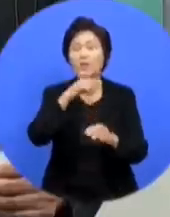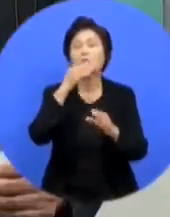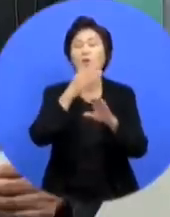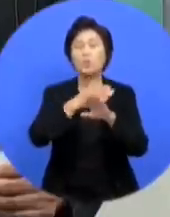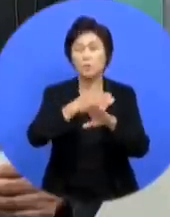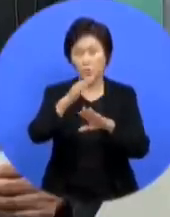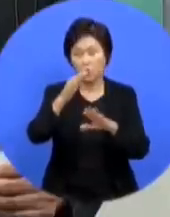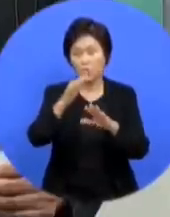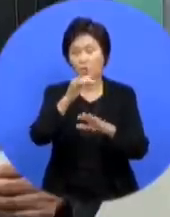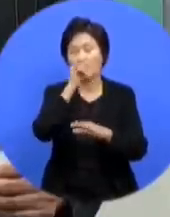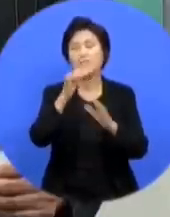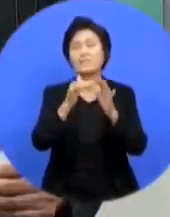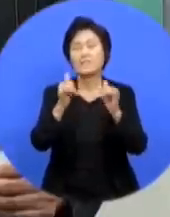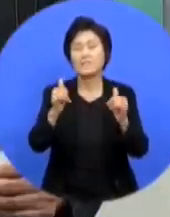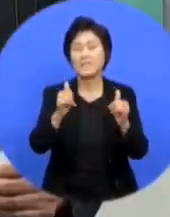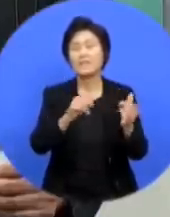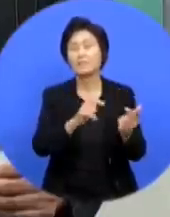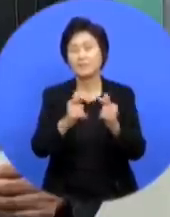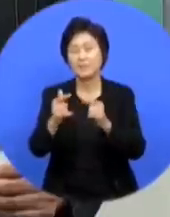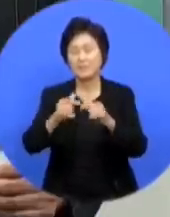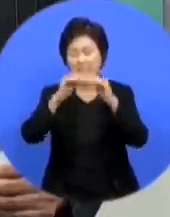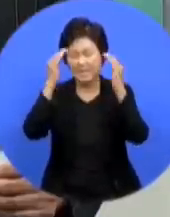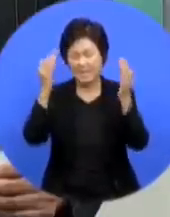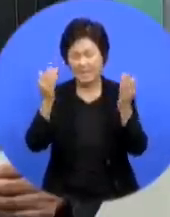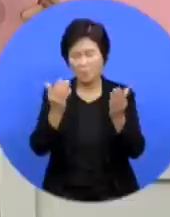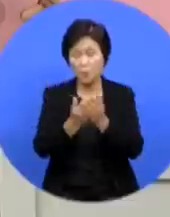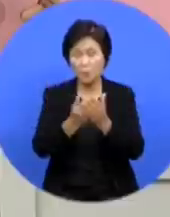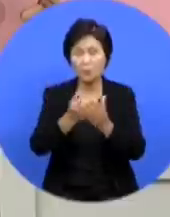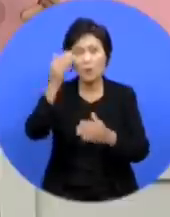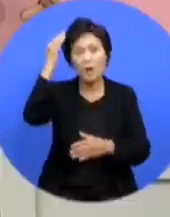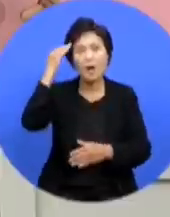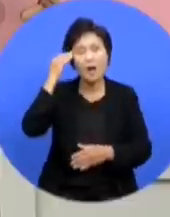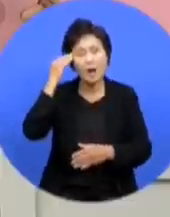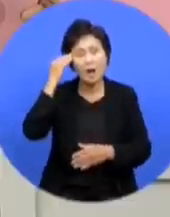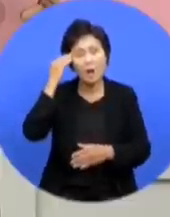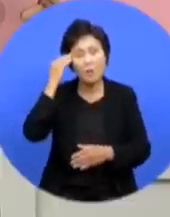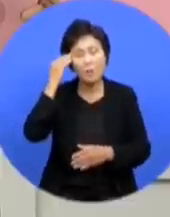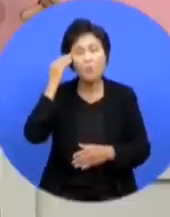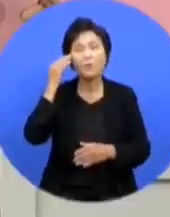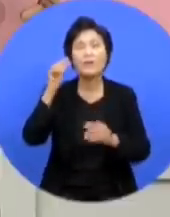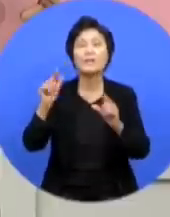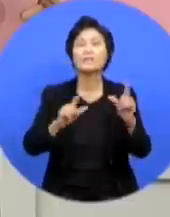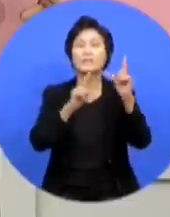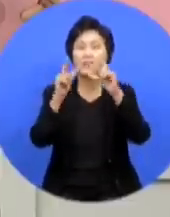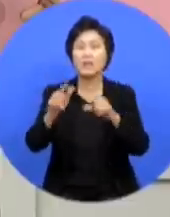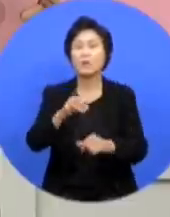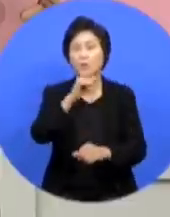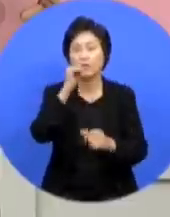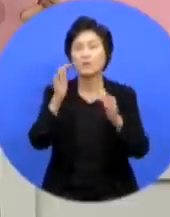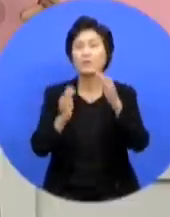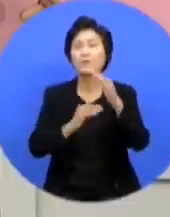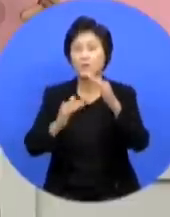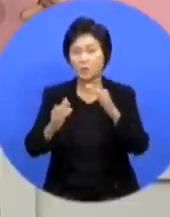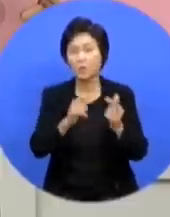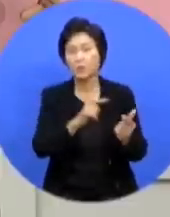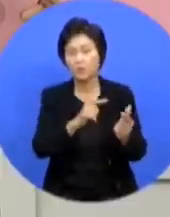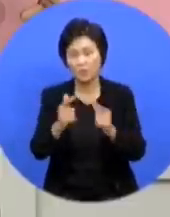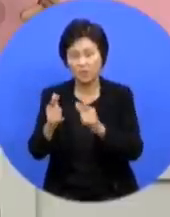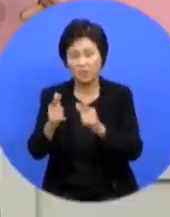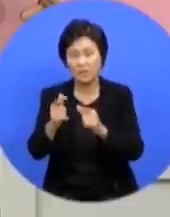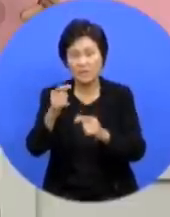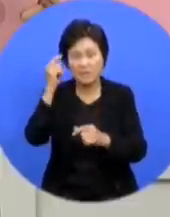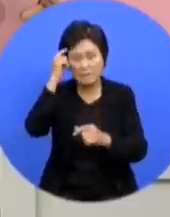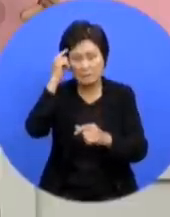그래서 저는 그 소녀를 한국에 보내준 하나님의 기도